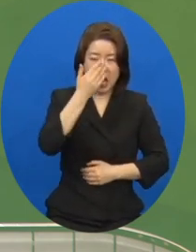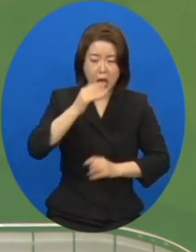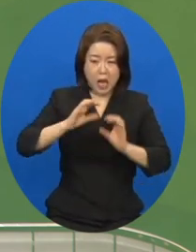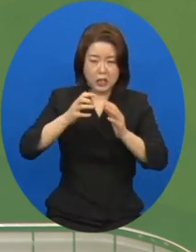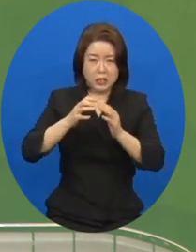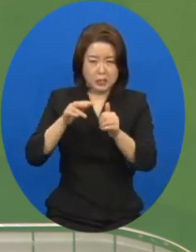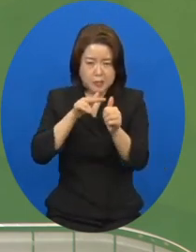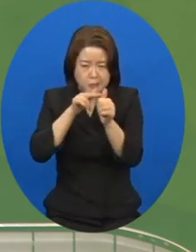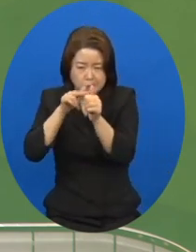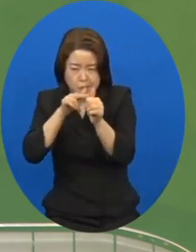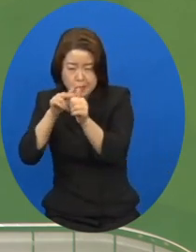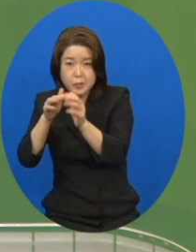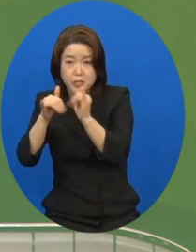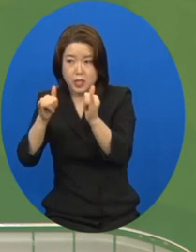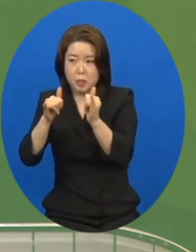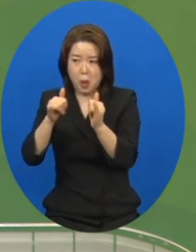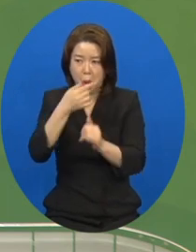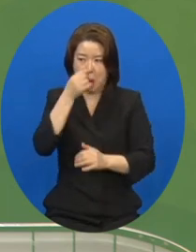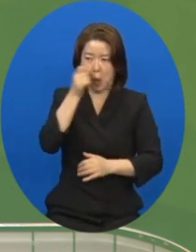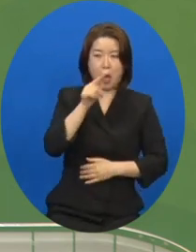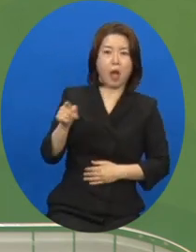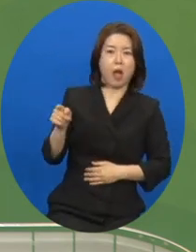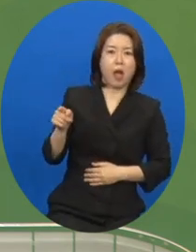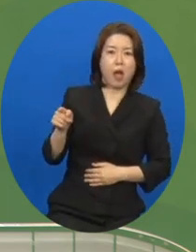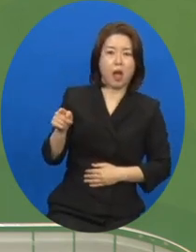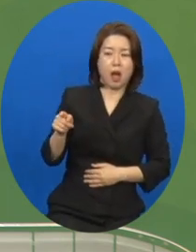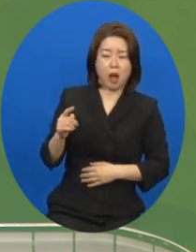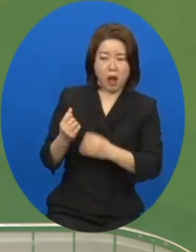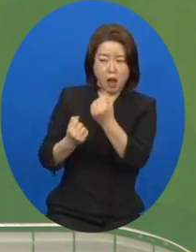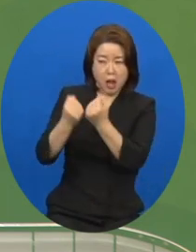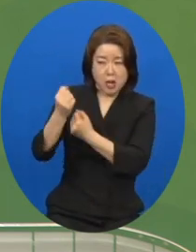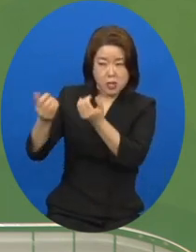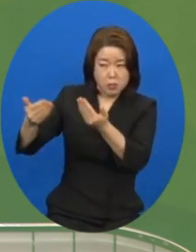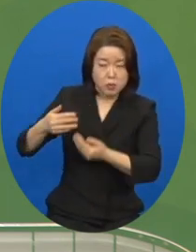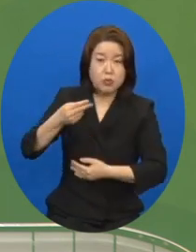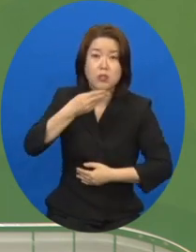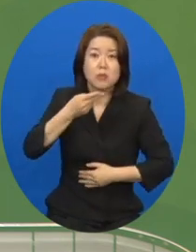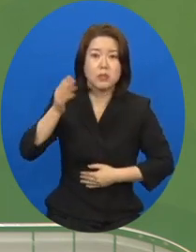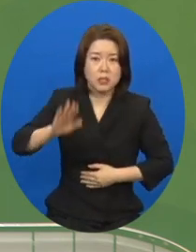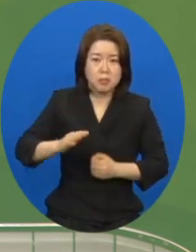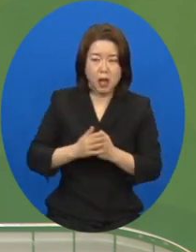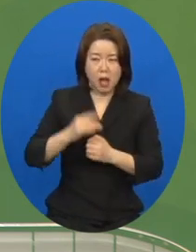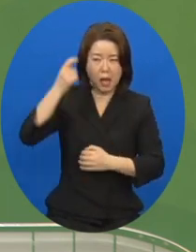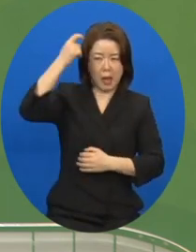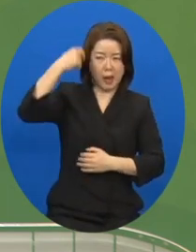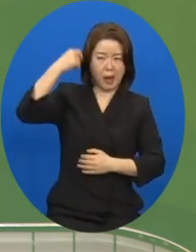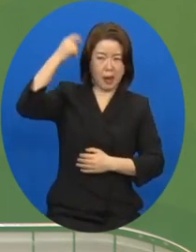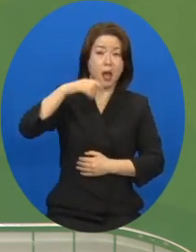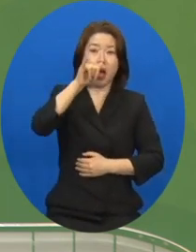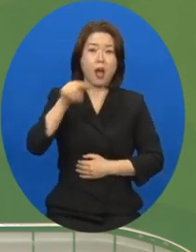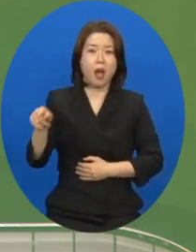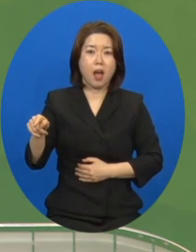정탐꾼이구나 알았어요. 뭐라고 설명할 수 없는 어떤 예감이죠.